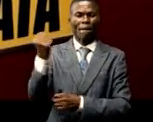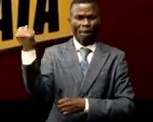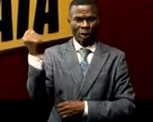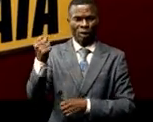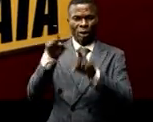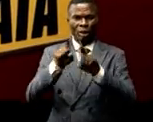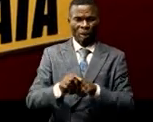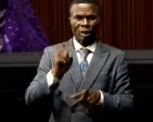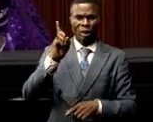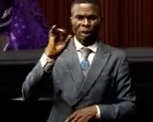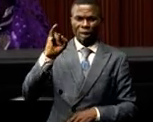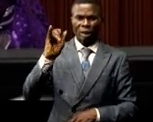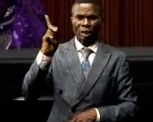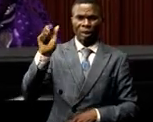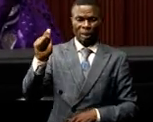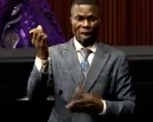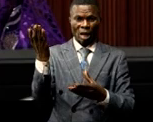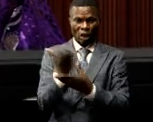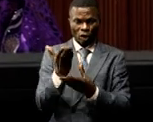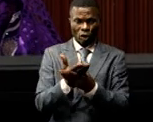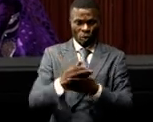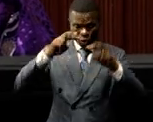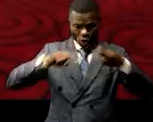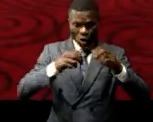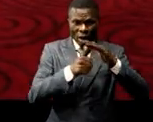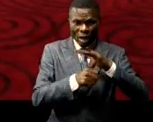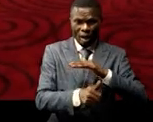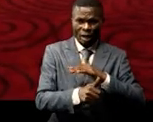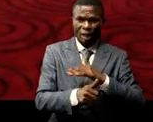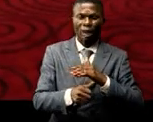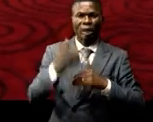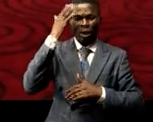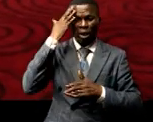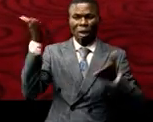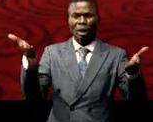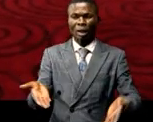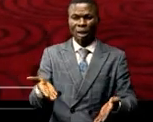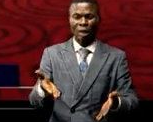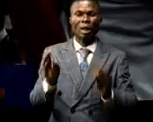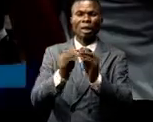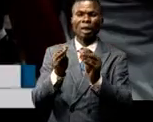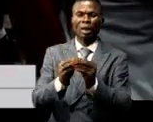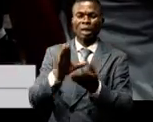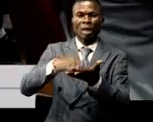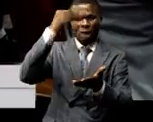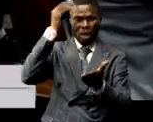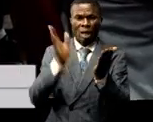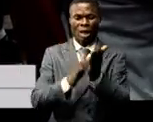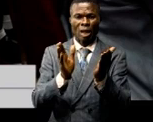Ida Kamoji. Ce dossier a été traité à huis clos. Il faut noter la présence à cette plénière des élèves du complexe